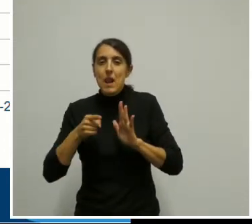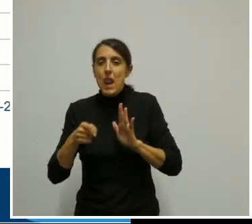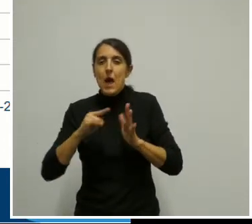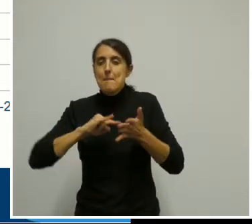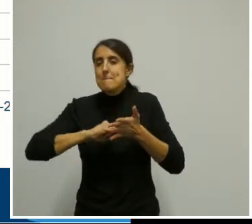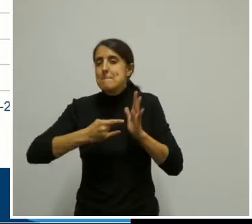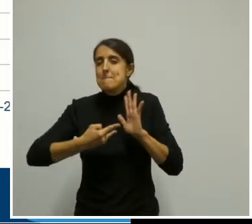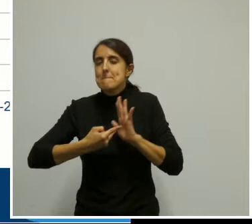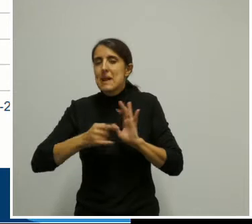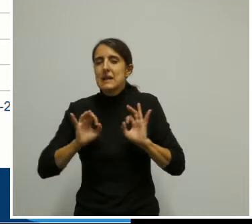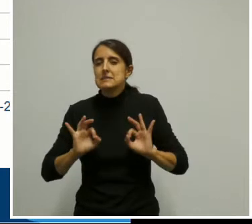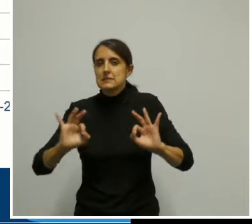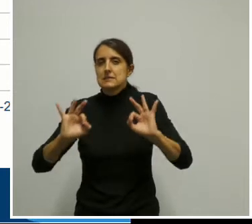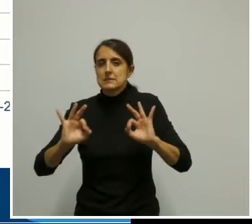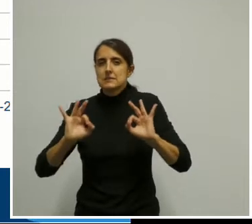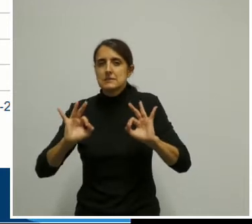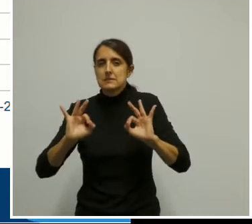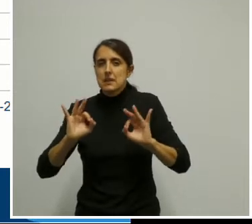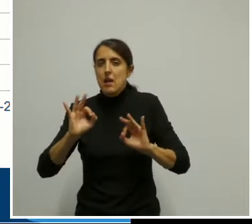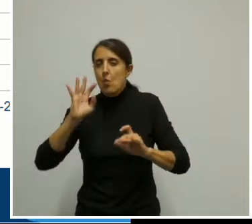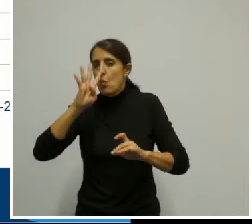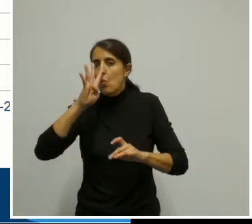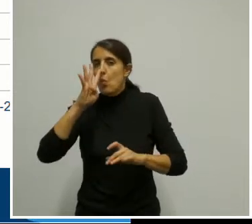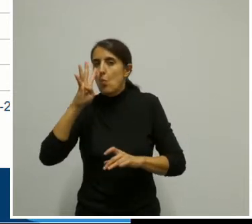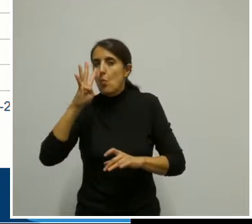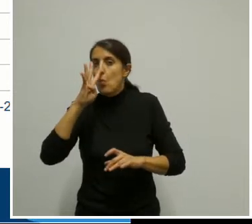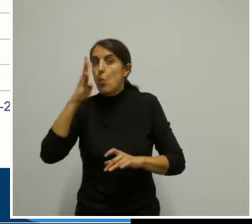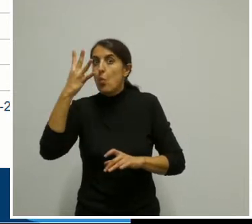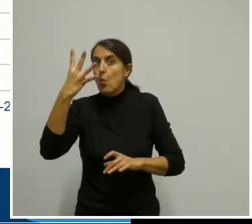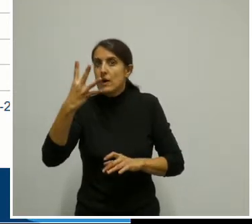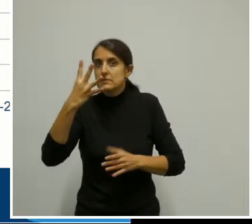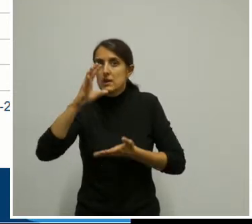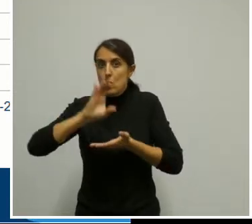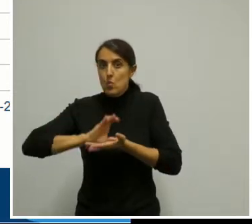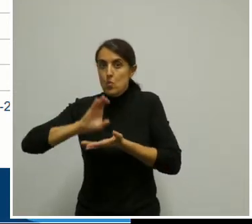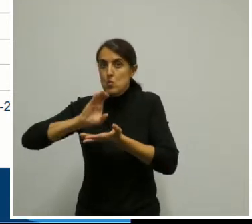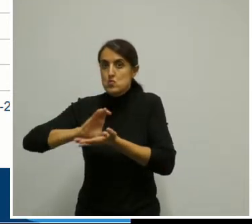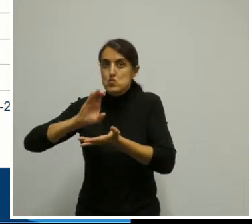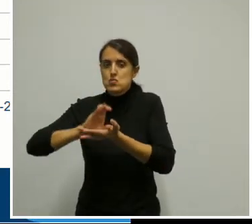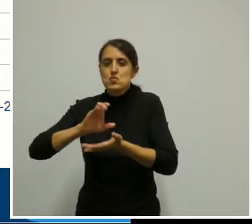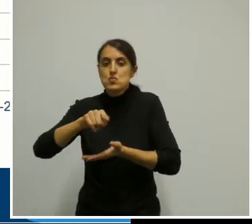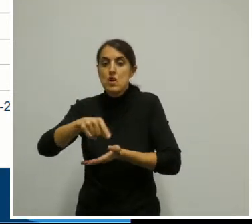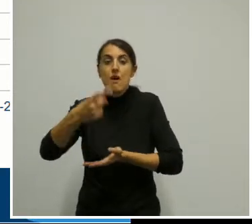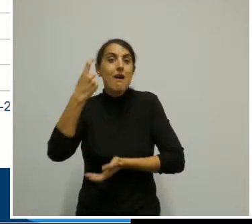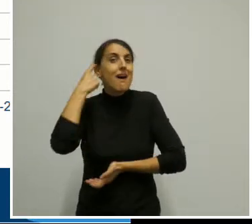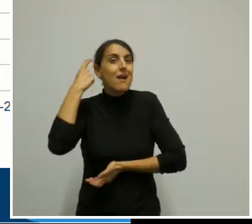pla de xoc, que ja fa 4 cursos, es va començar a detectar